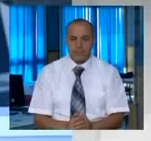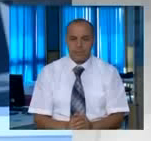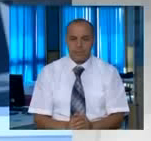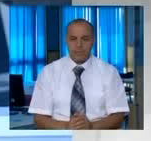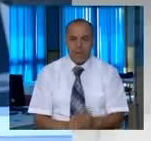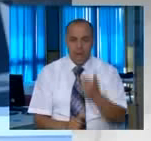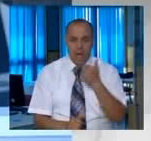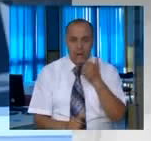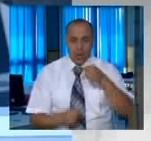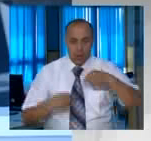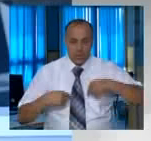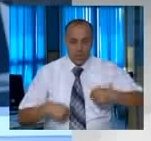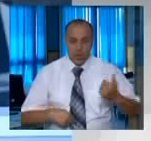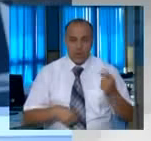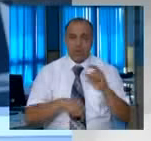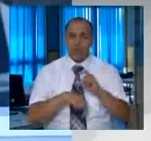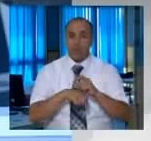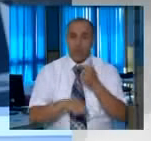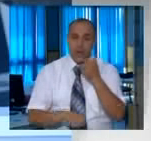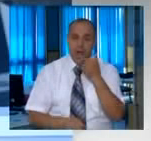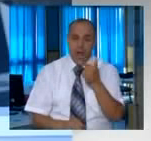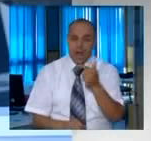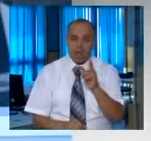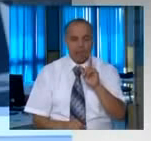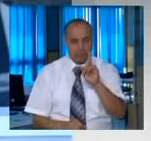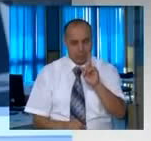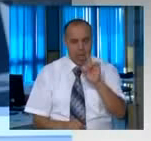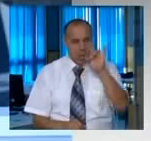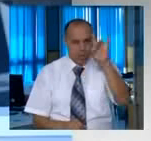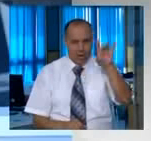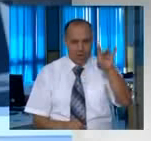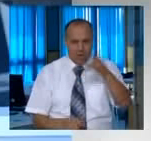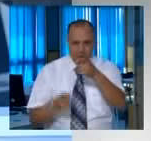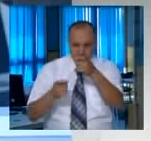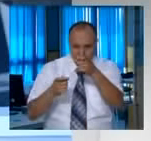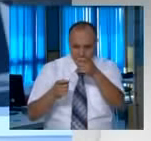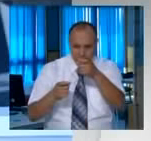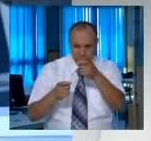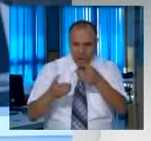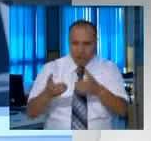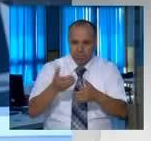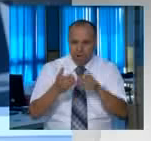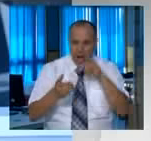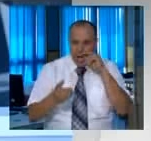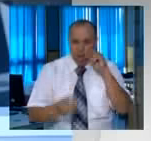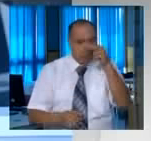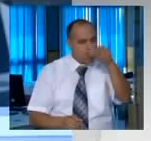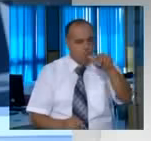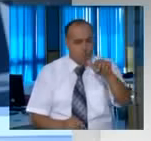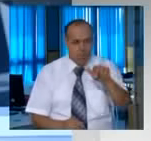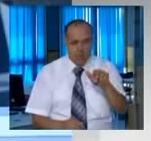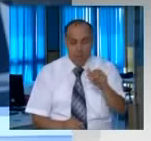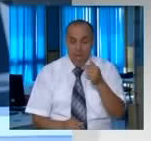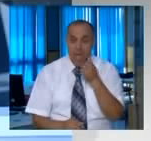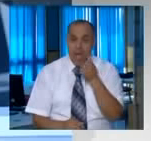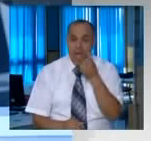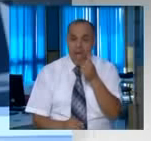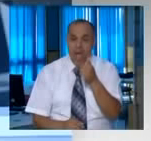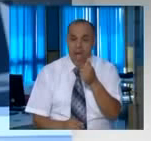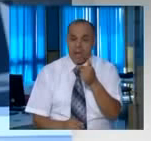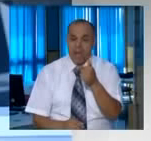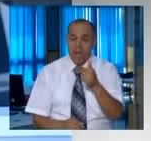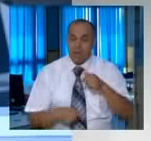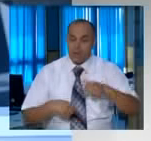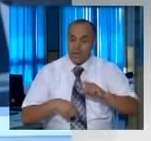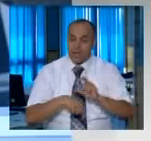أعلن رئيس الوزراء التركي علي يلدرم أن بلاده ترفض وقف إطلاق النار مع المقاتلين الأكراد شمال سوريا، وقال يلدرم أن